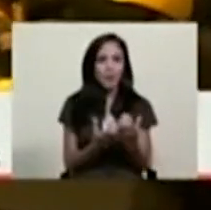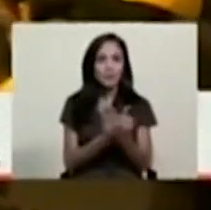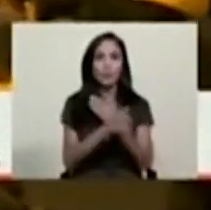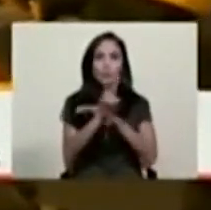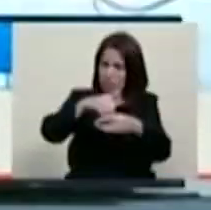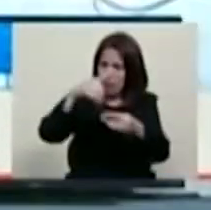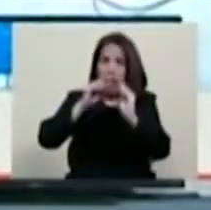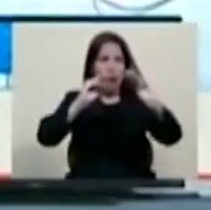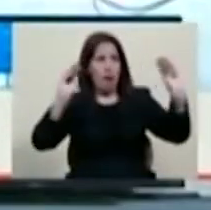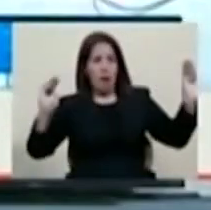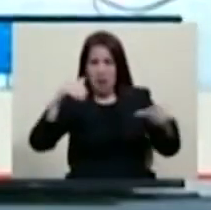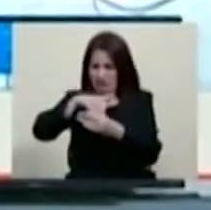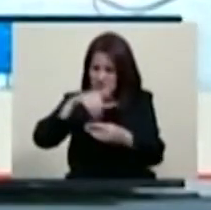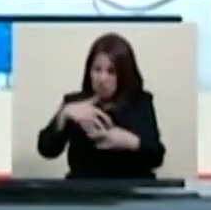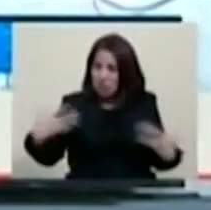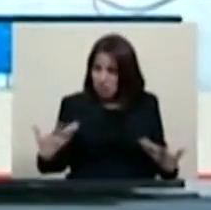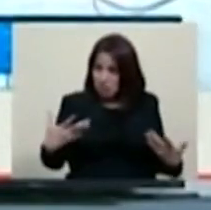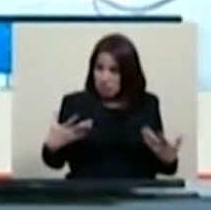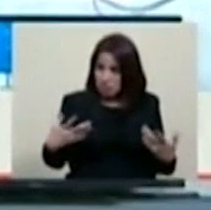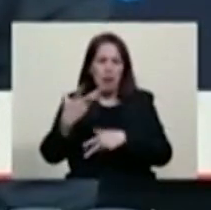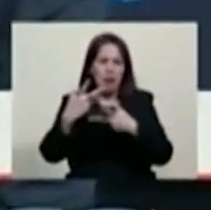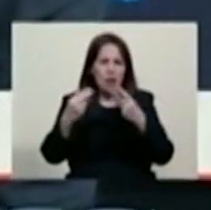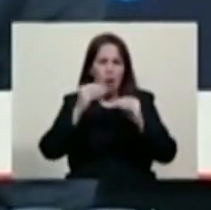először az új választások kiírására bíztatta.